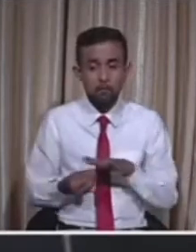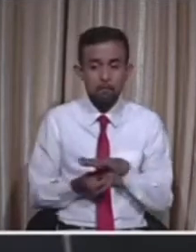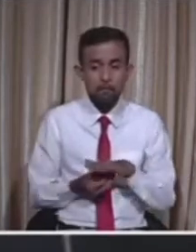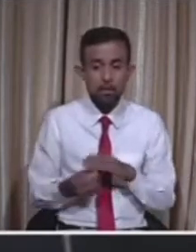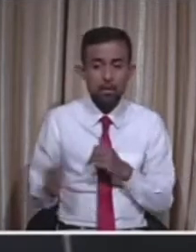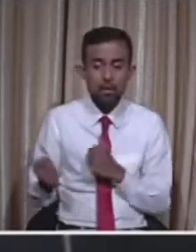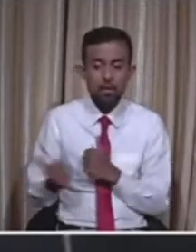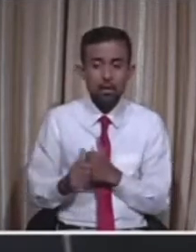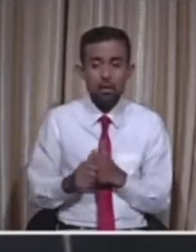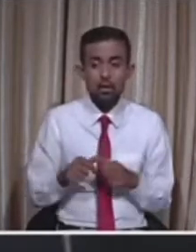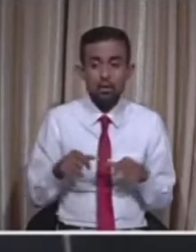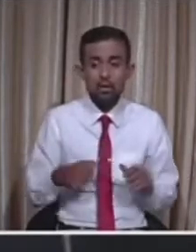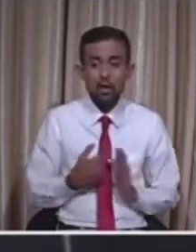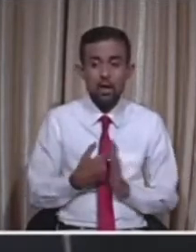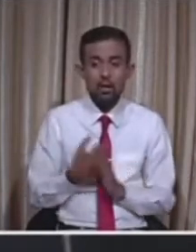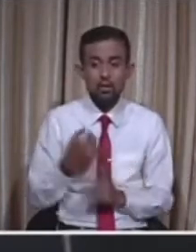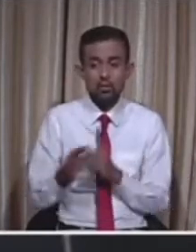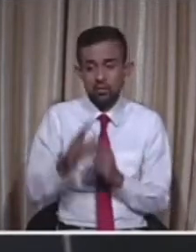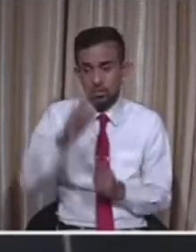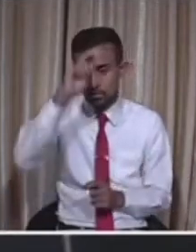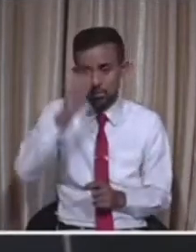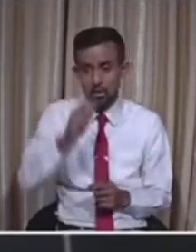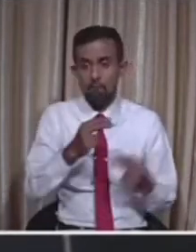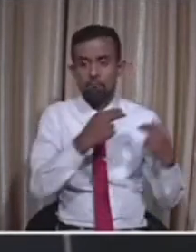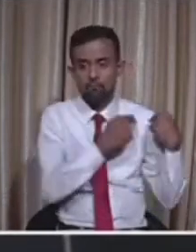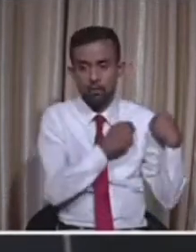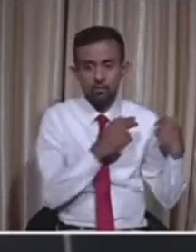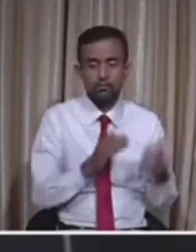කිරීම අතිගරු ජනාධිපතිතුමාගේ වගකීම,